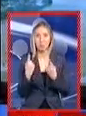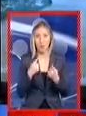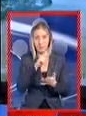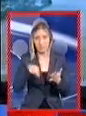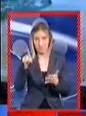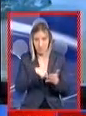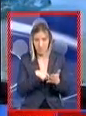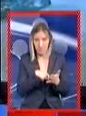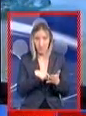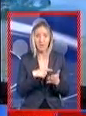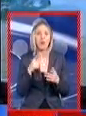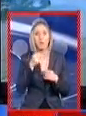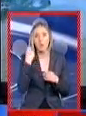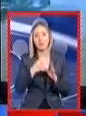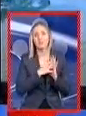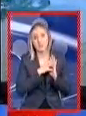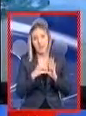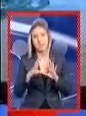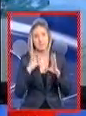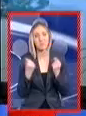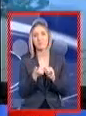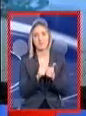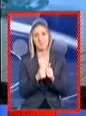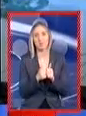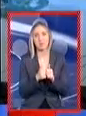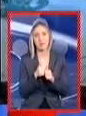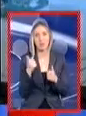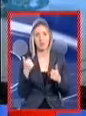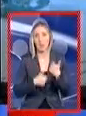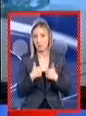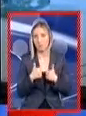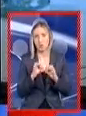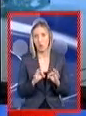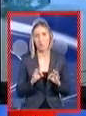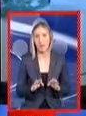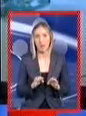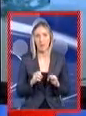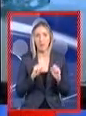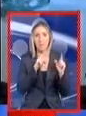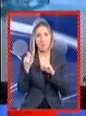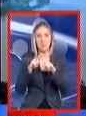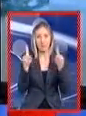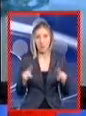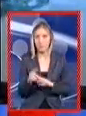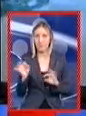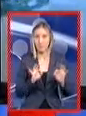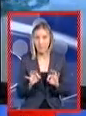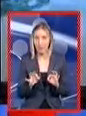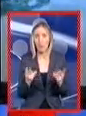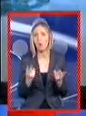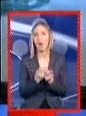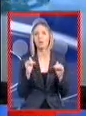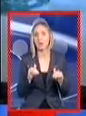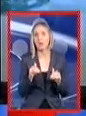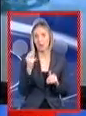da u nedelju se nastavljaju sva sportska takmičenja najnormalnije. Dopis je poslat svima da se pripremaju kao da igraju u nedelju u slučaju...